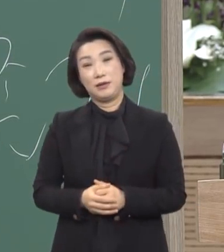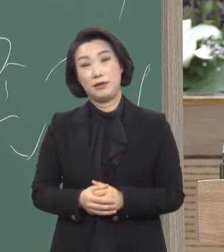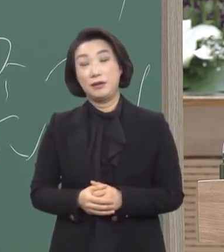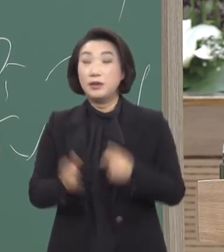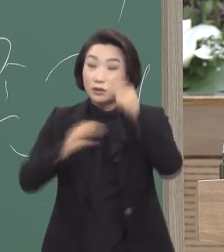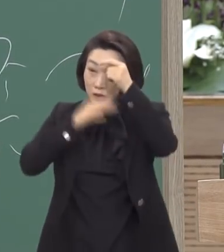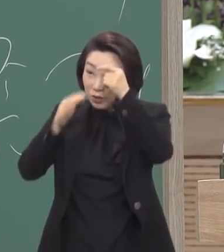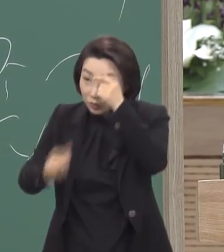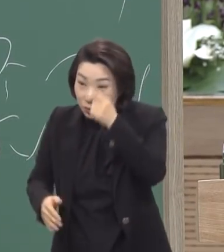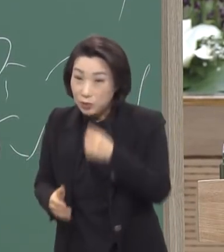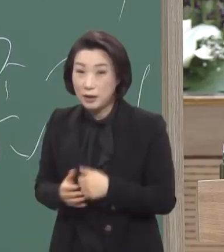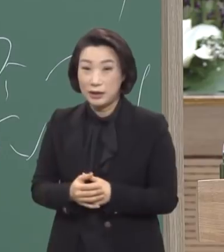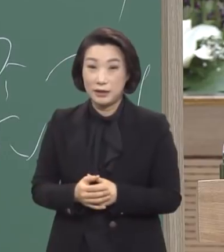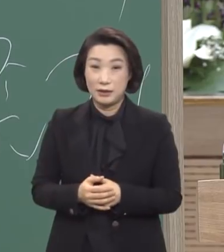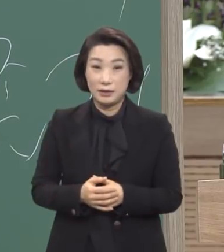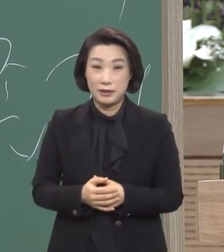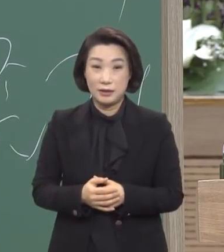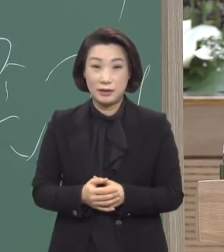성도와